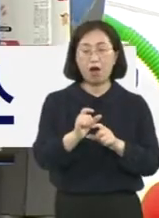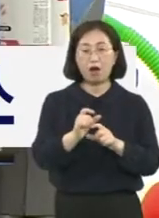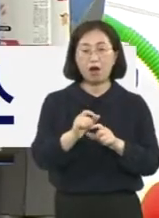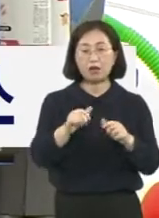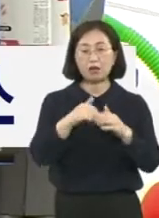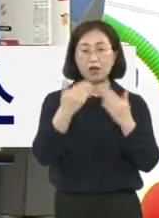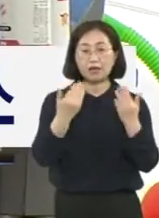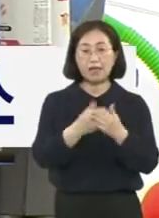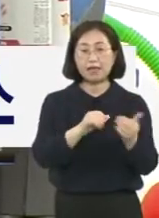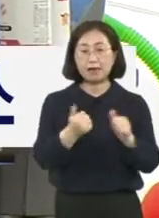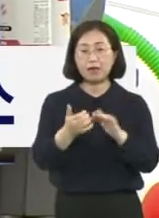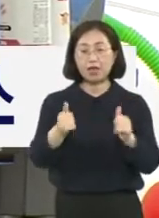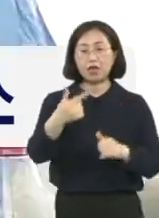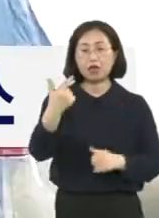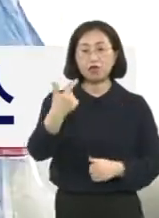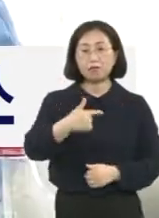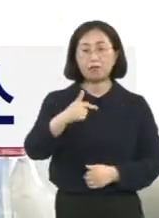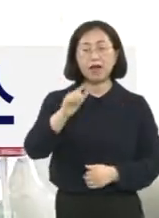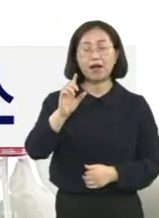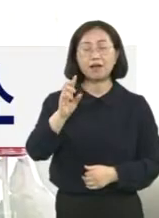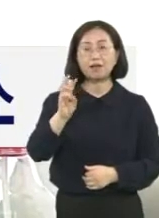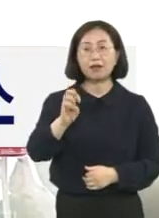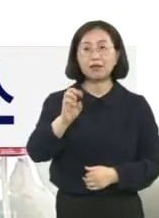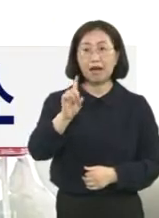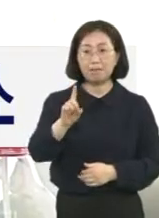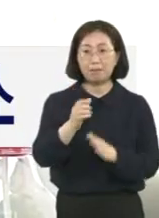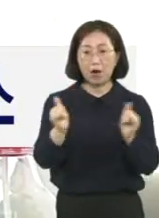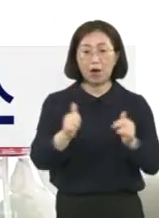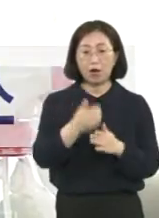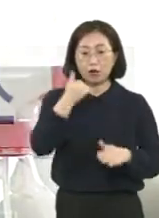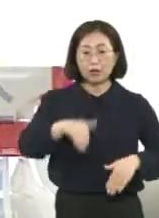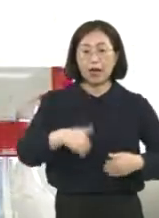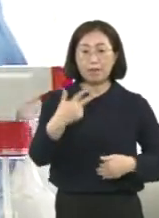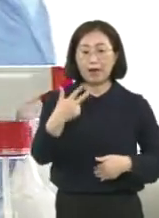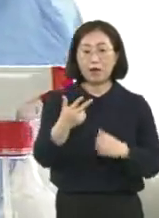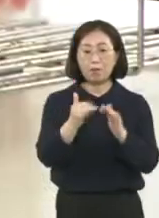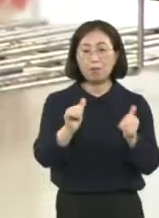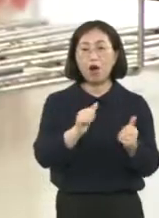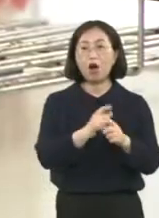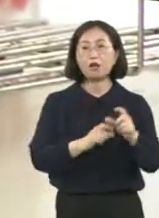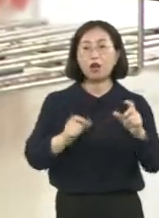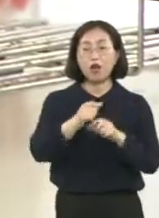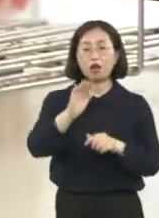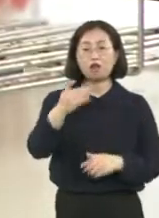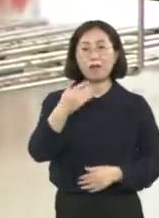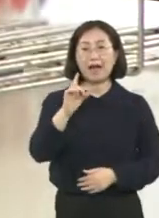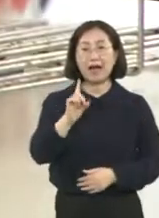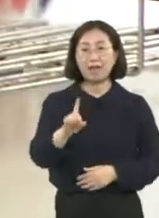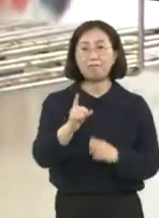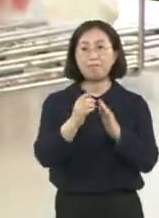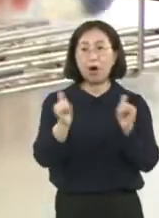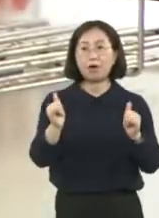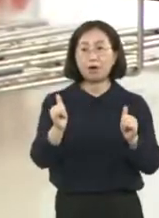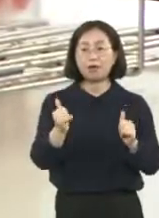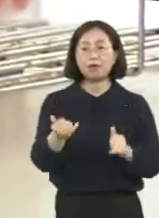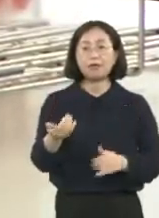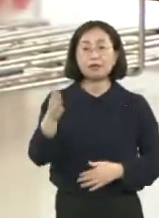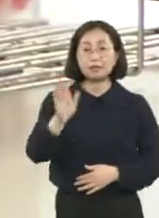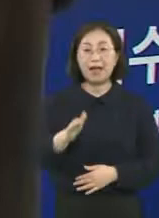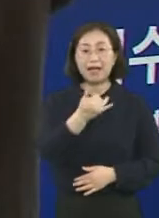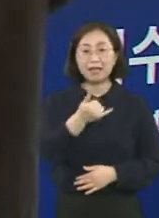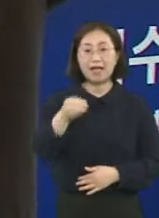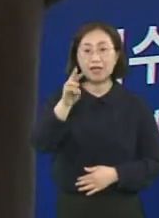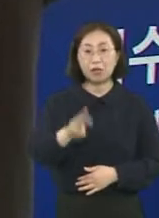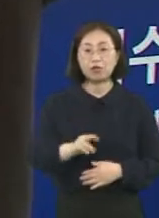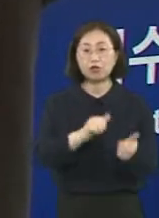전체 사망자가 631명으로 늘었고 충남은 7명 사망해 901명으로 늘었지만 세종에서는